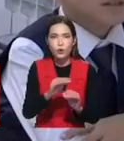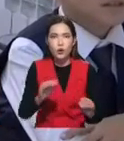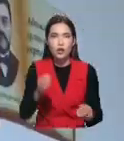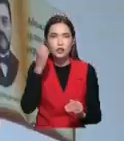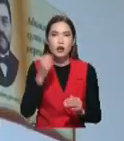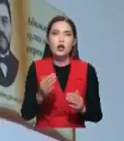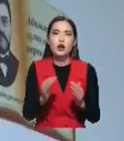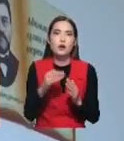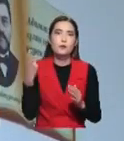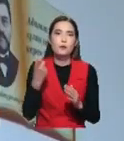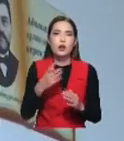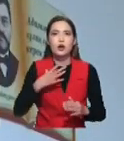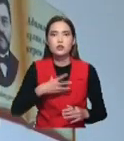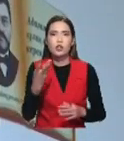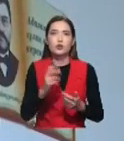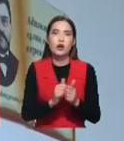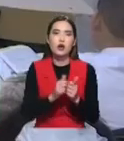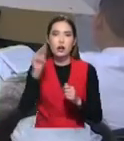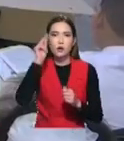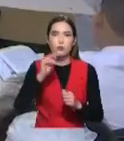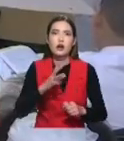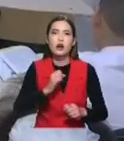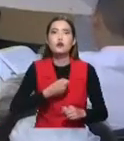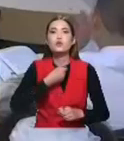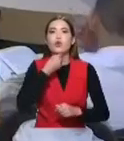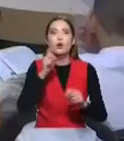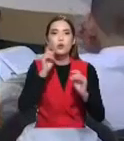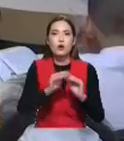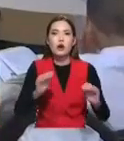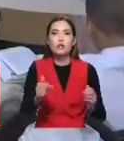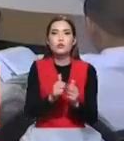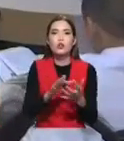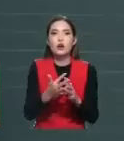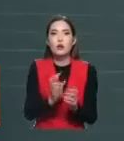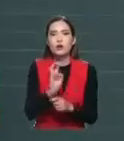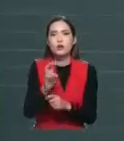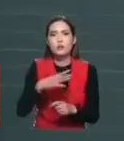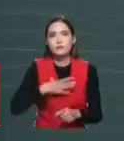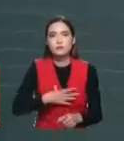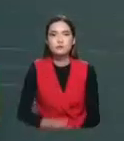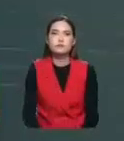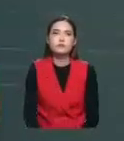қуықтай бөлмелерінде үш ауысыммен білім алуға мәжбүр. Ал жоғары сынып оқушылары көрші ауылдарға қатынап оқиды.